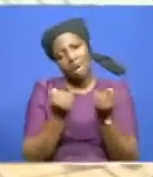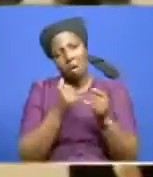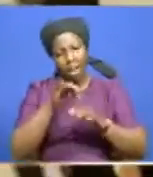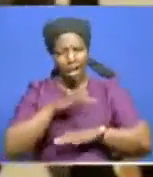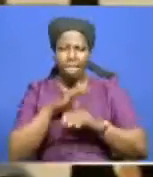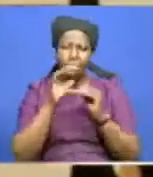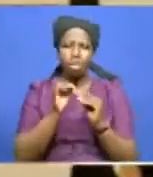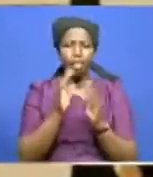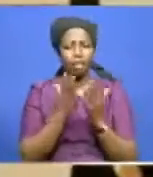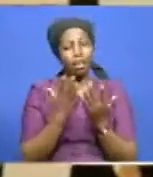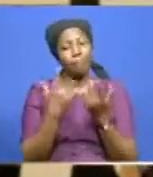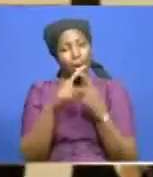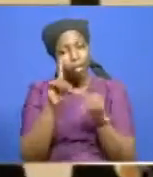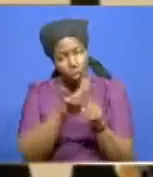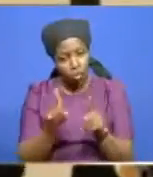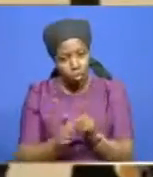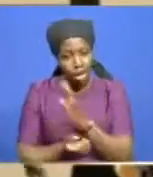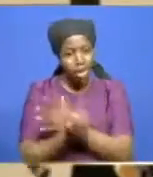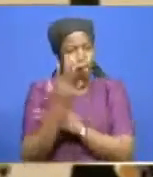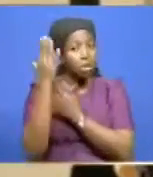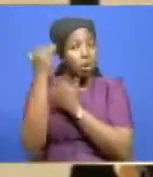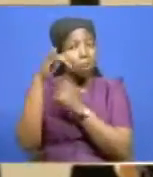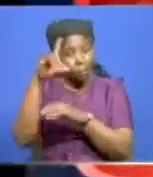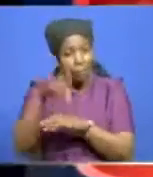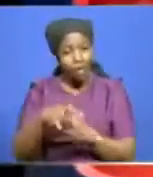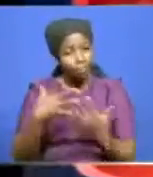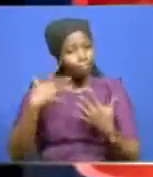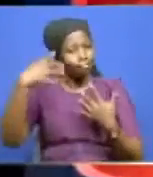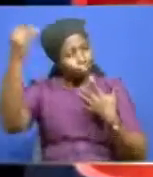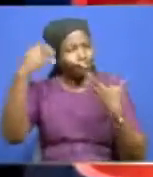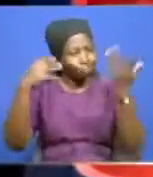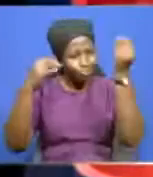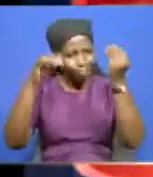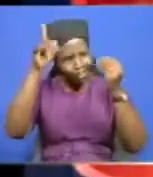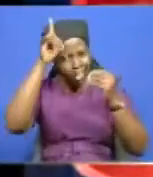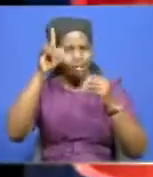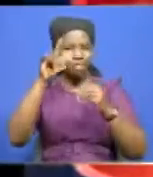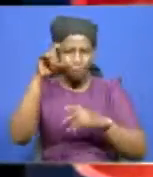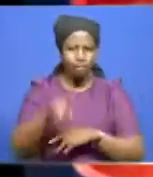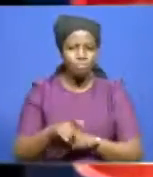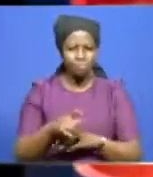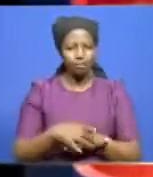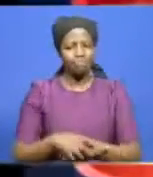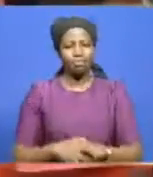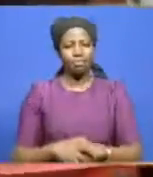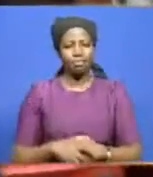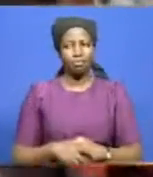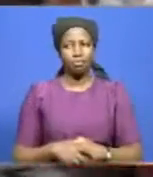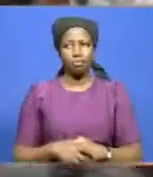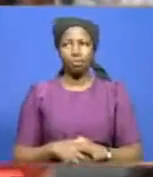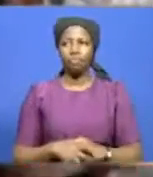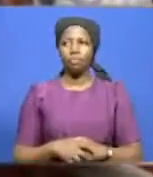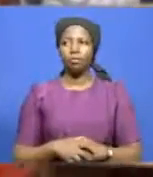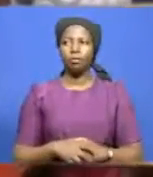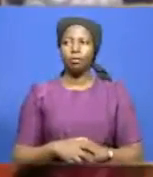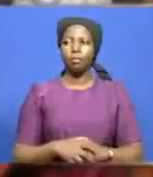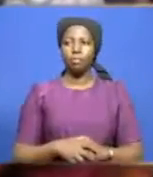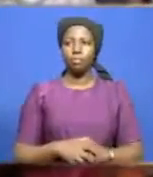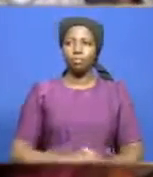umma, lakini wakaelezea matumaini kwamba ni sharti wafike kwenye maeneo ya mashambani kwa sherehe hizo.